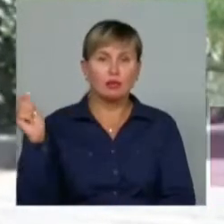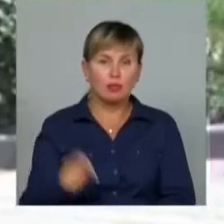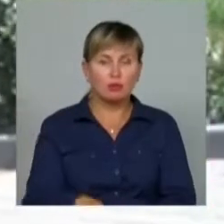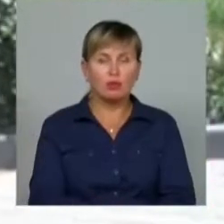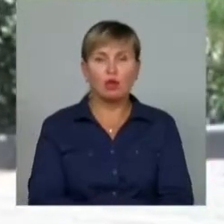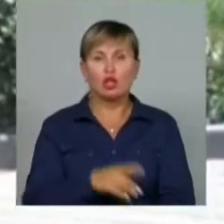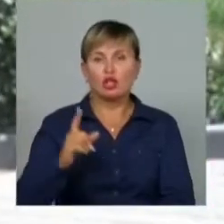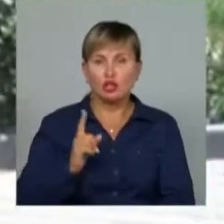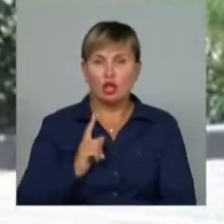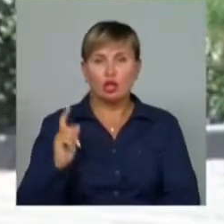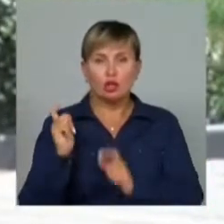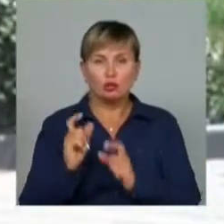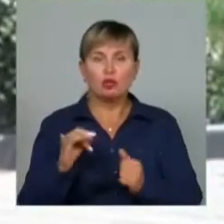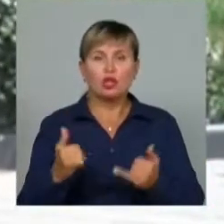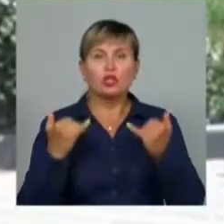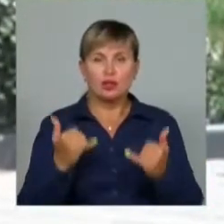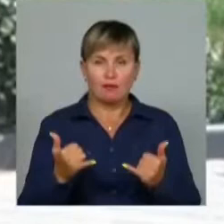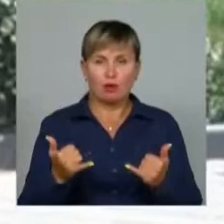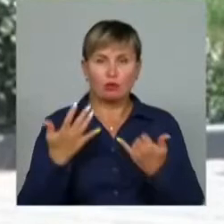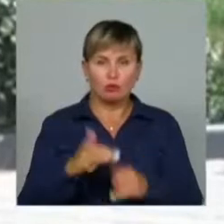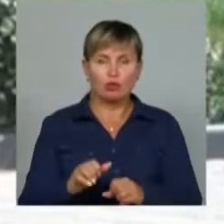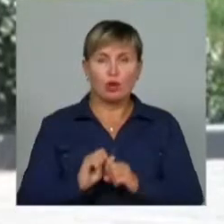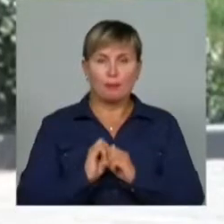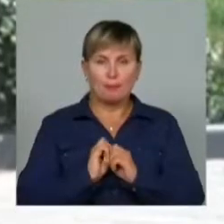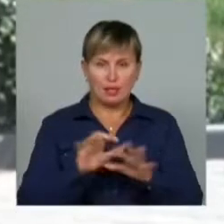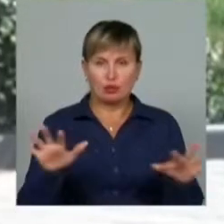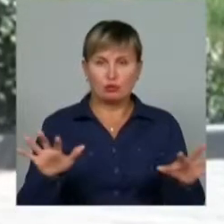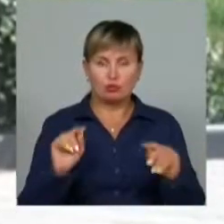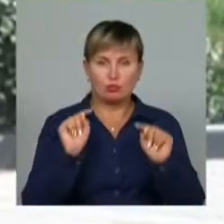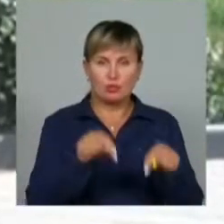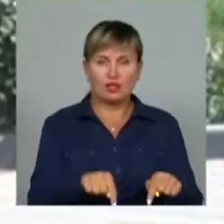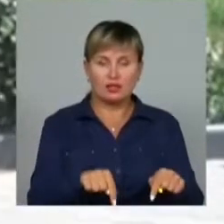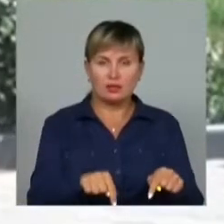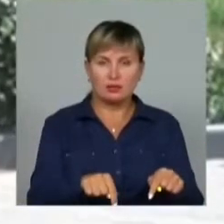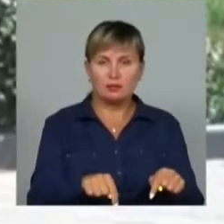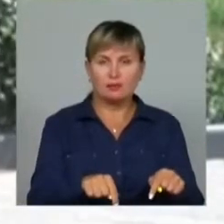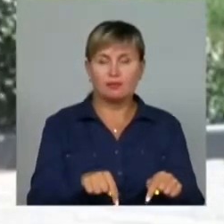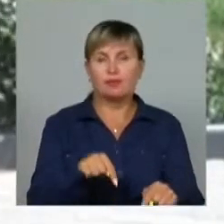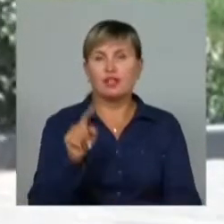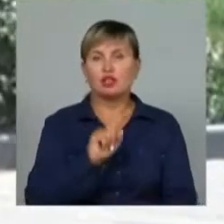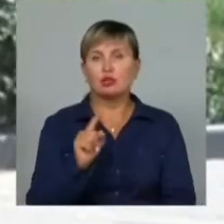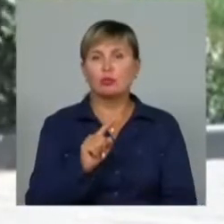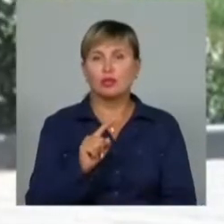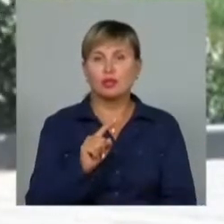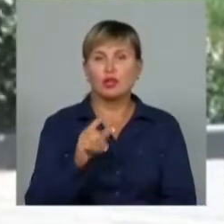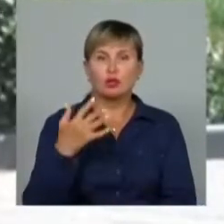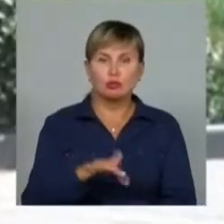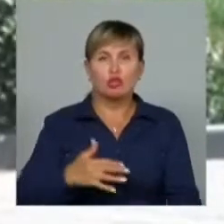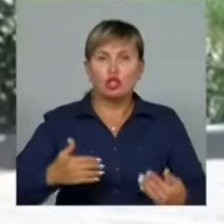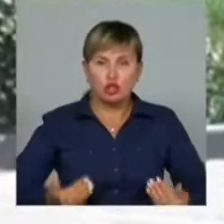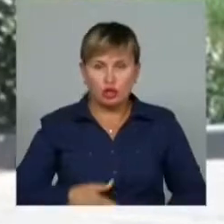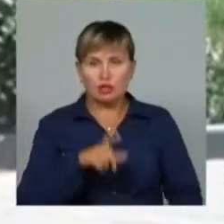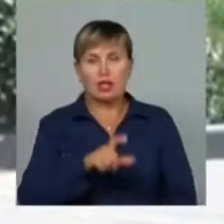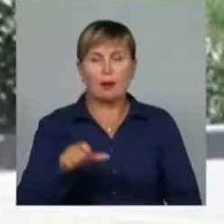долгожданный груз, и сегодня уже он поступит на базу для того, чтобы уже жители